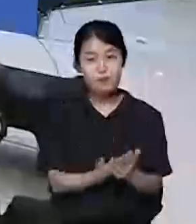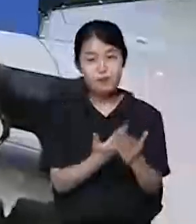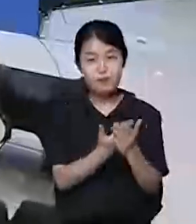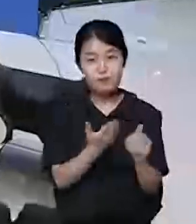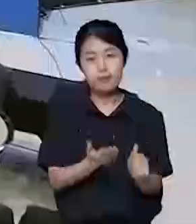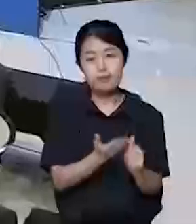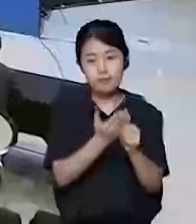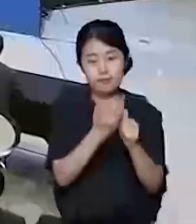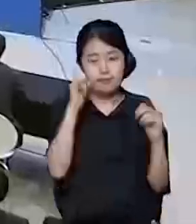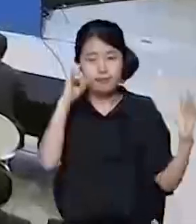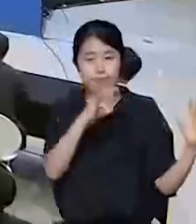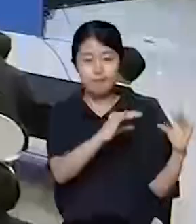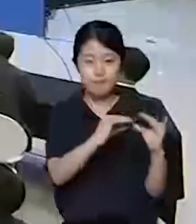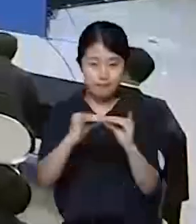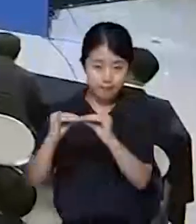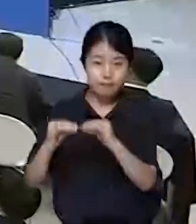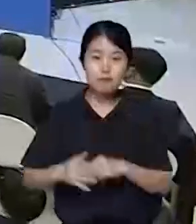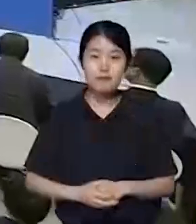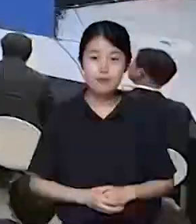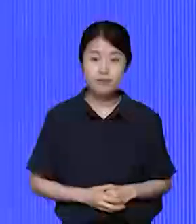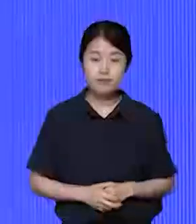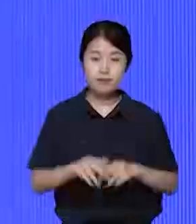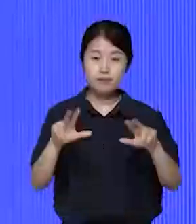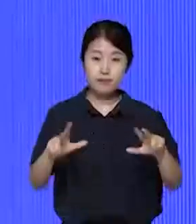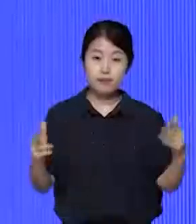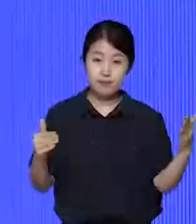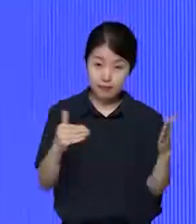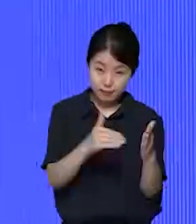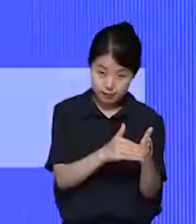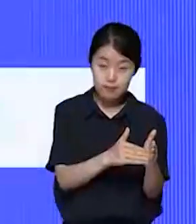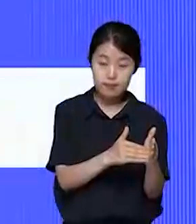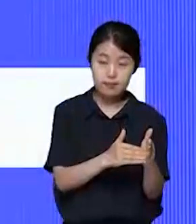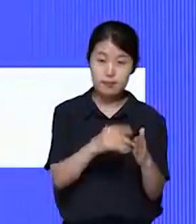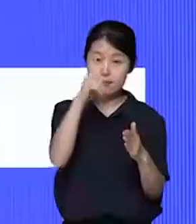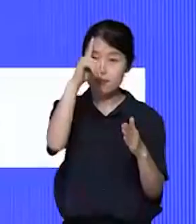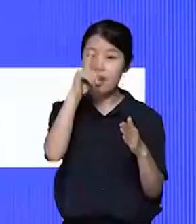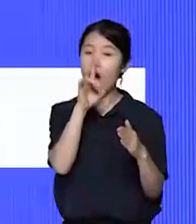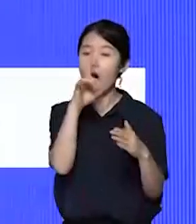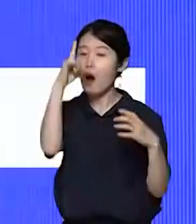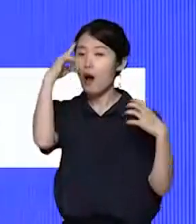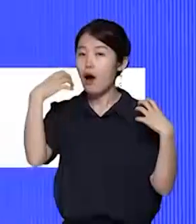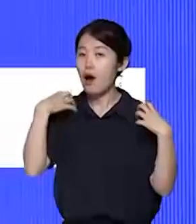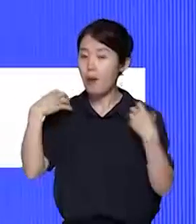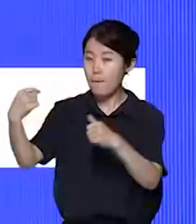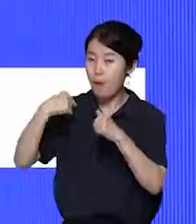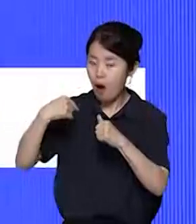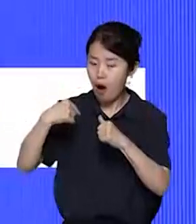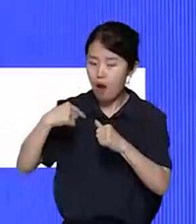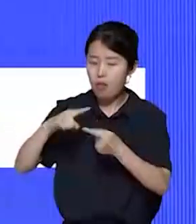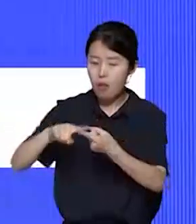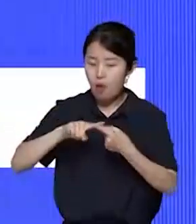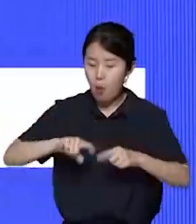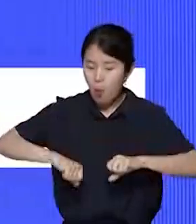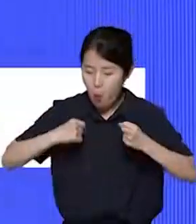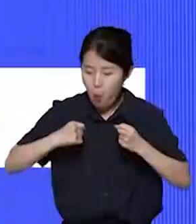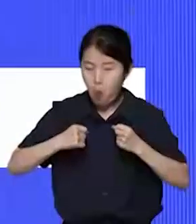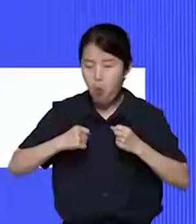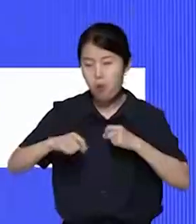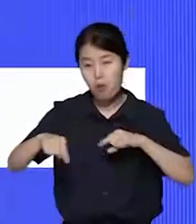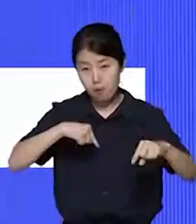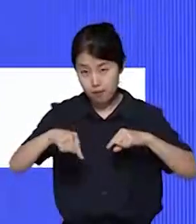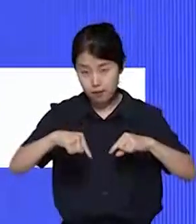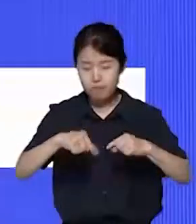공감대가 이루어졌습니다. 지금까지 중앙 지시로 해왔었던 지방정책이 이제는